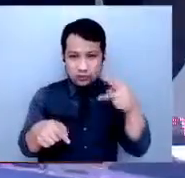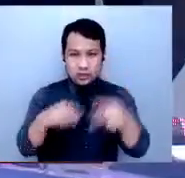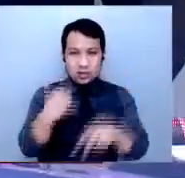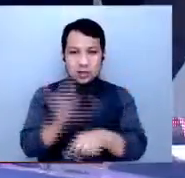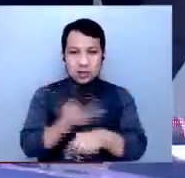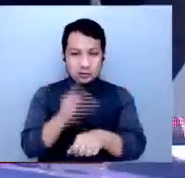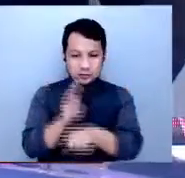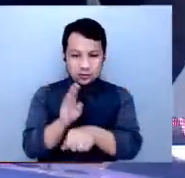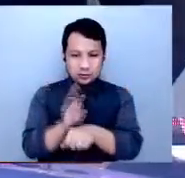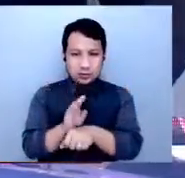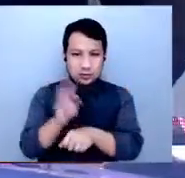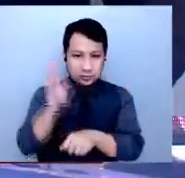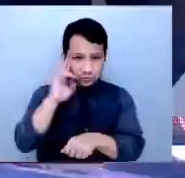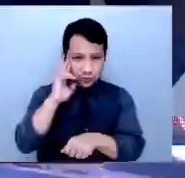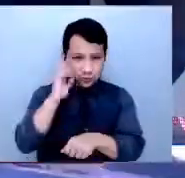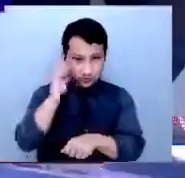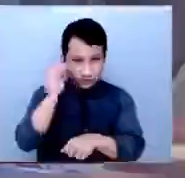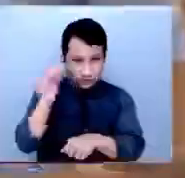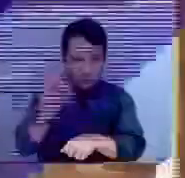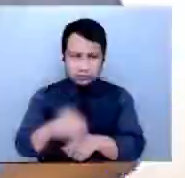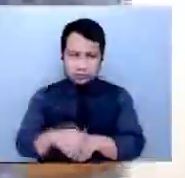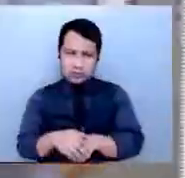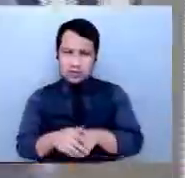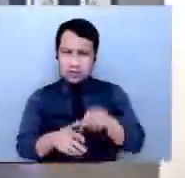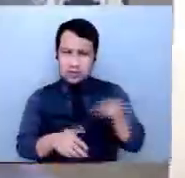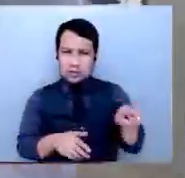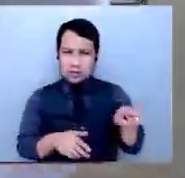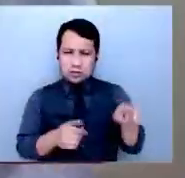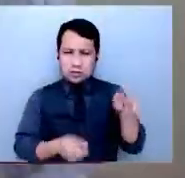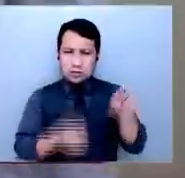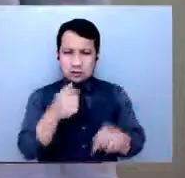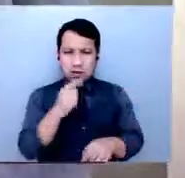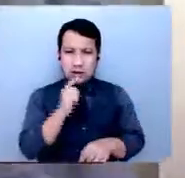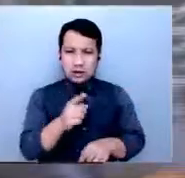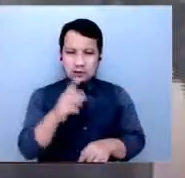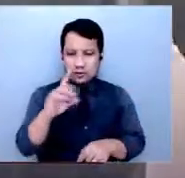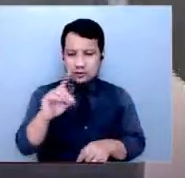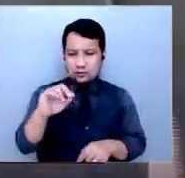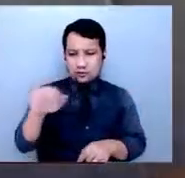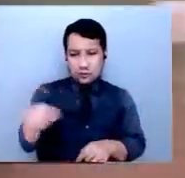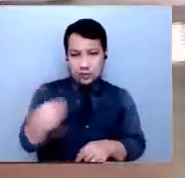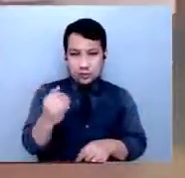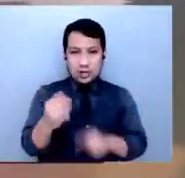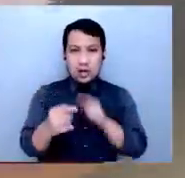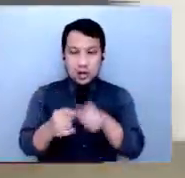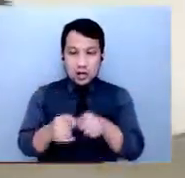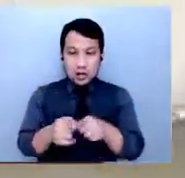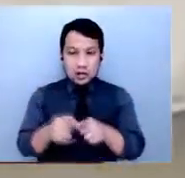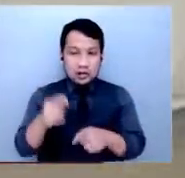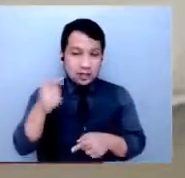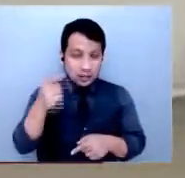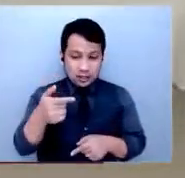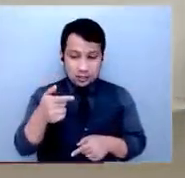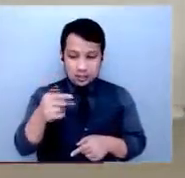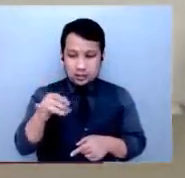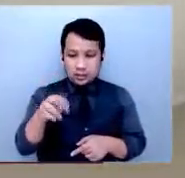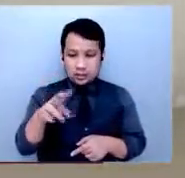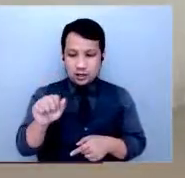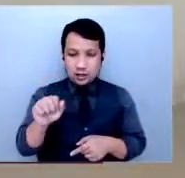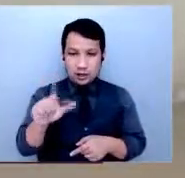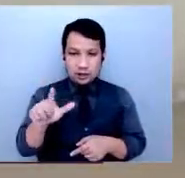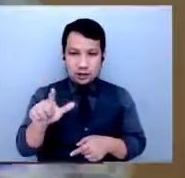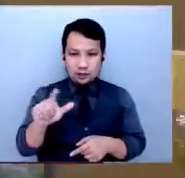si Roberto Ongpin. Kinumpirma po yan mismo ng DOJ prosecutor na si General Benedicto